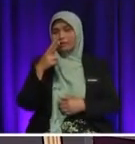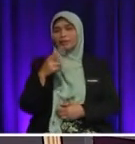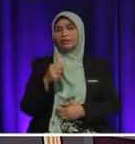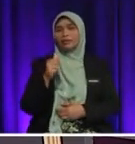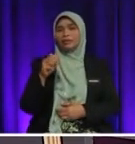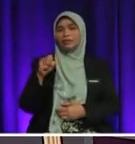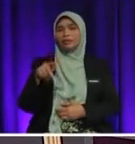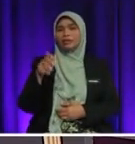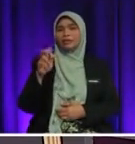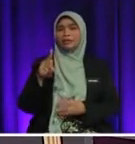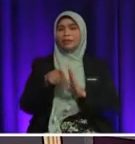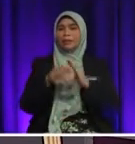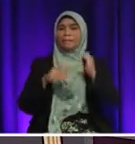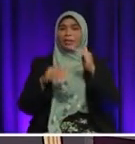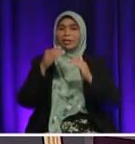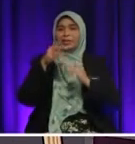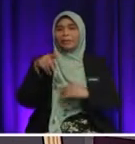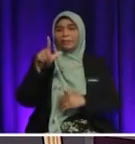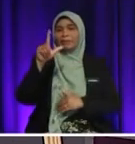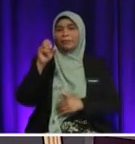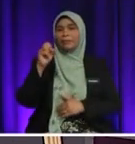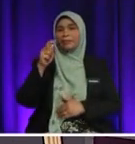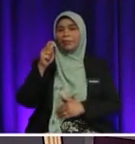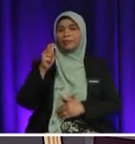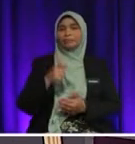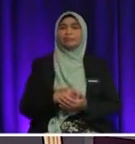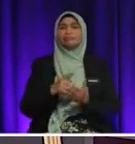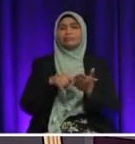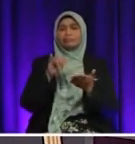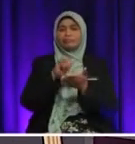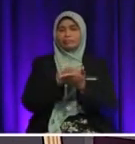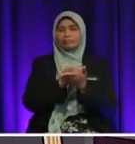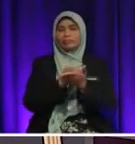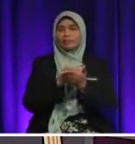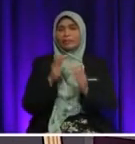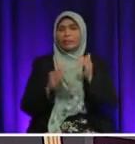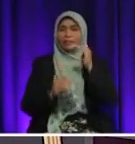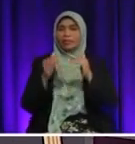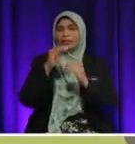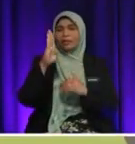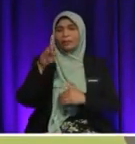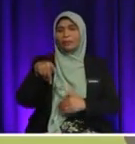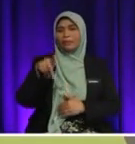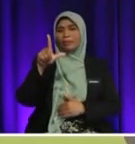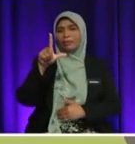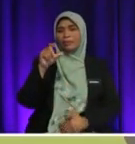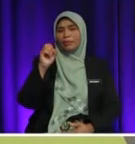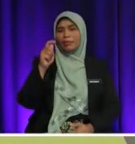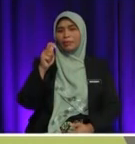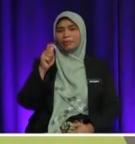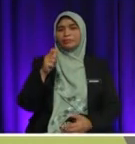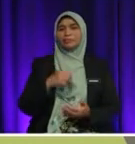plot. Okay. Jadi apa itu binaan plot? Binaan plot bermaksud dalam sesebuah